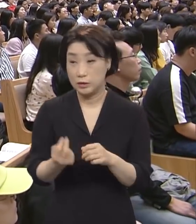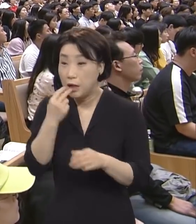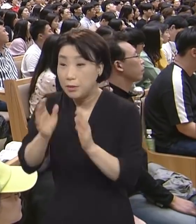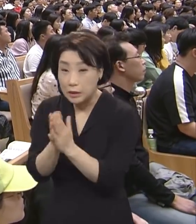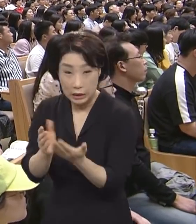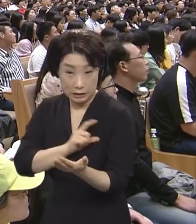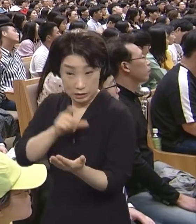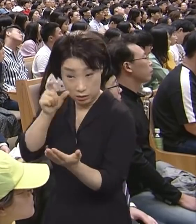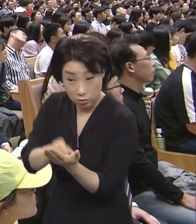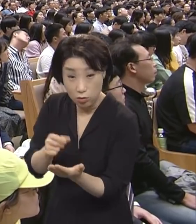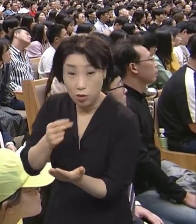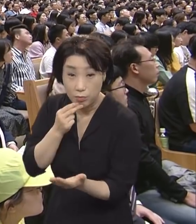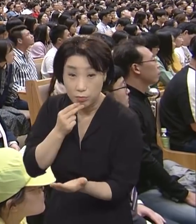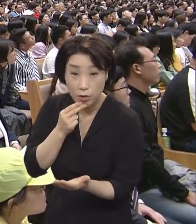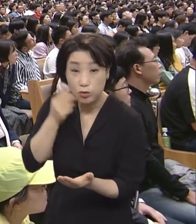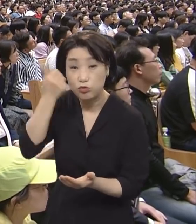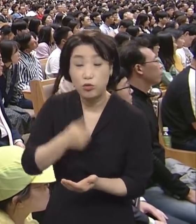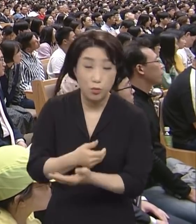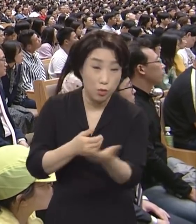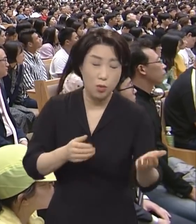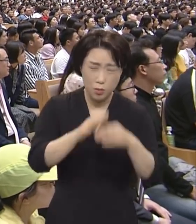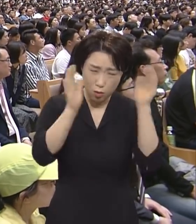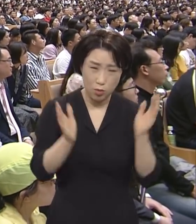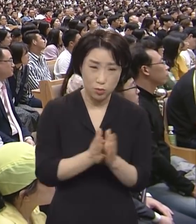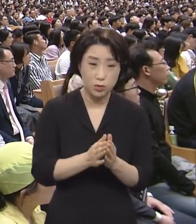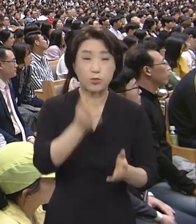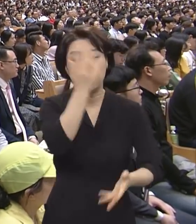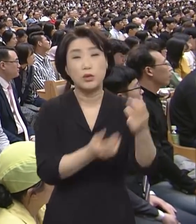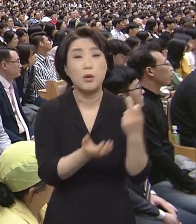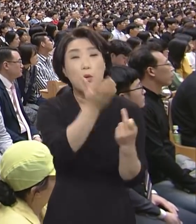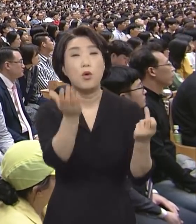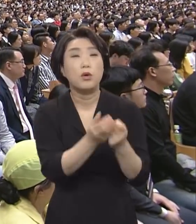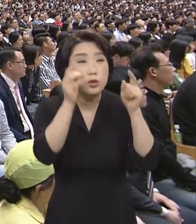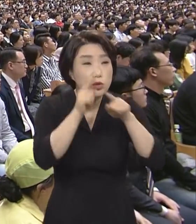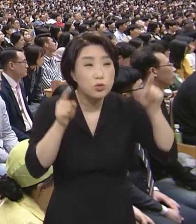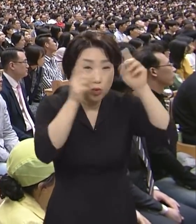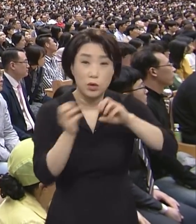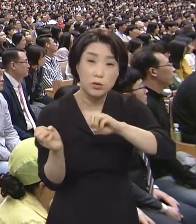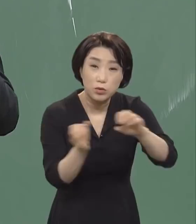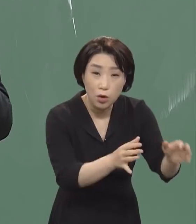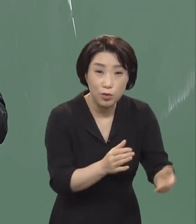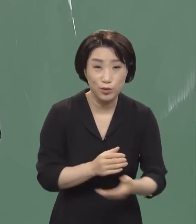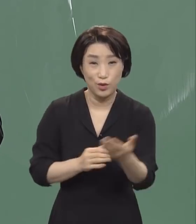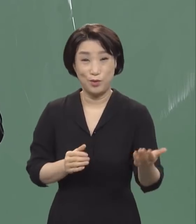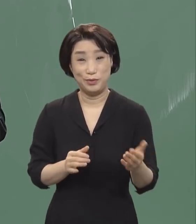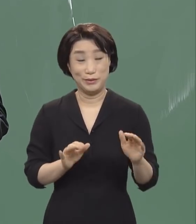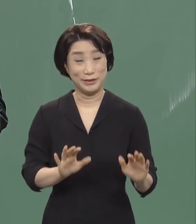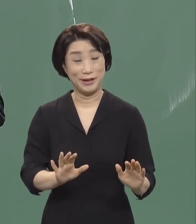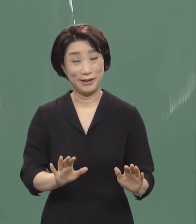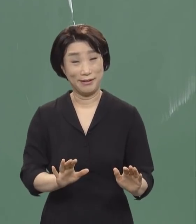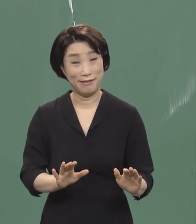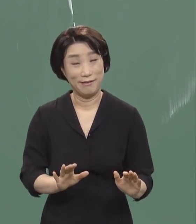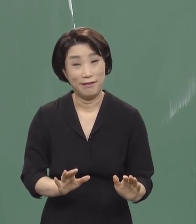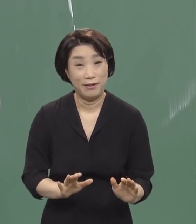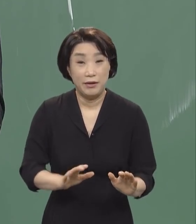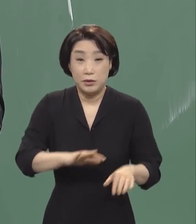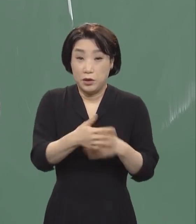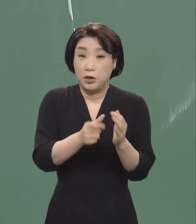생명책에 기록되지 못한 자는 불못에 던지우더라. 자 여기 뭐라고 했느냐.